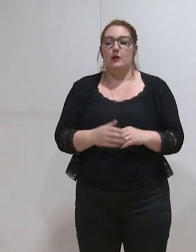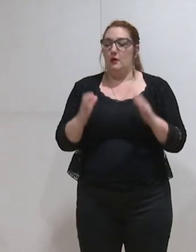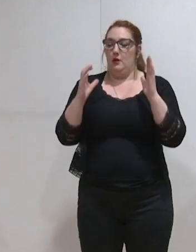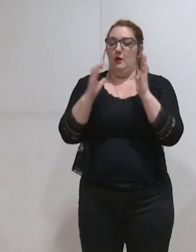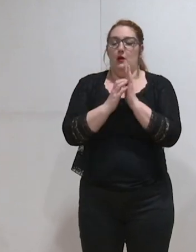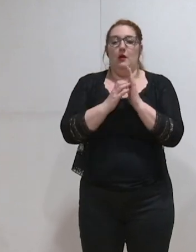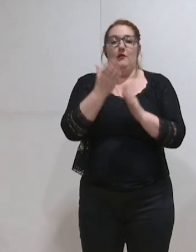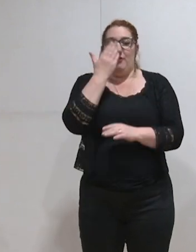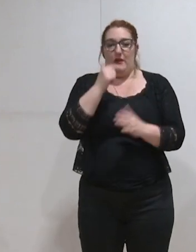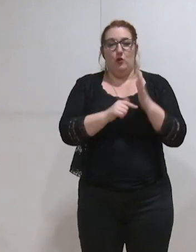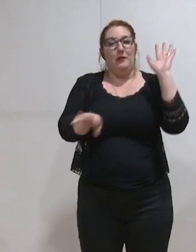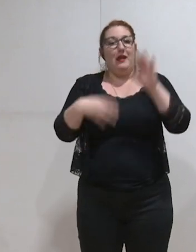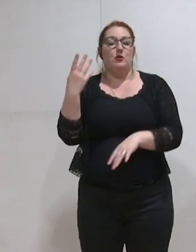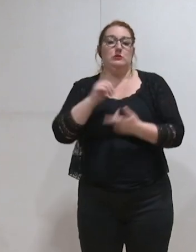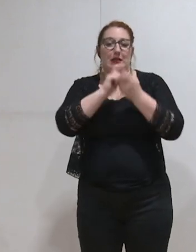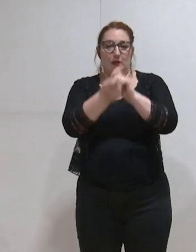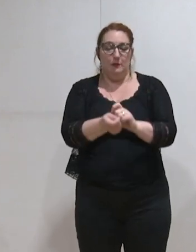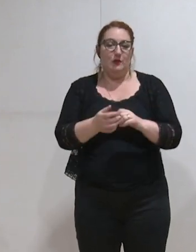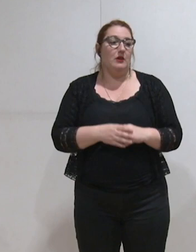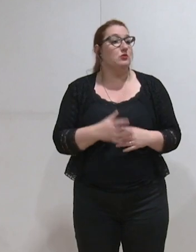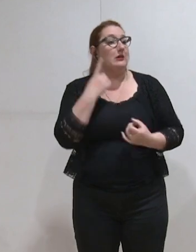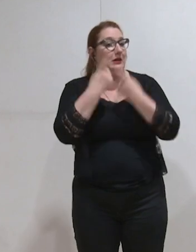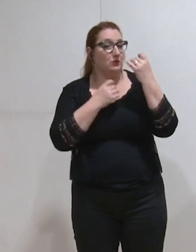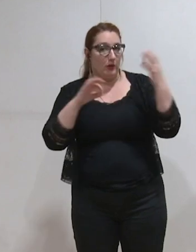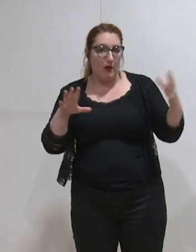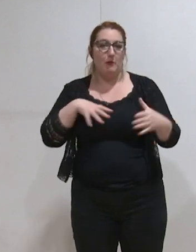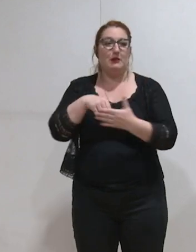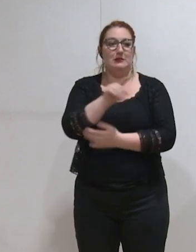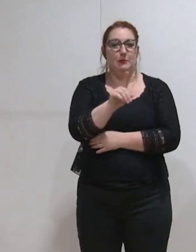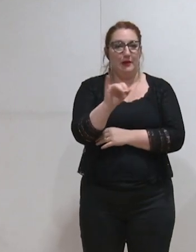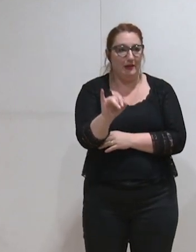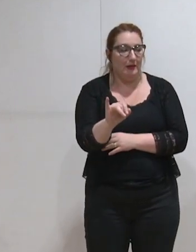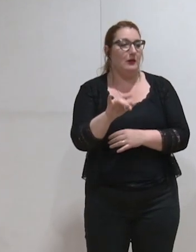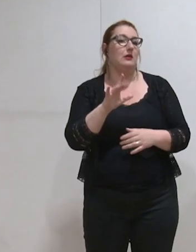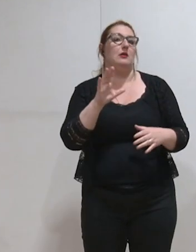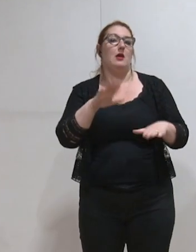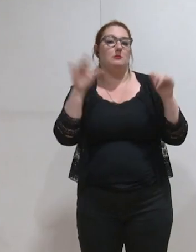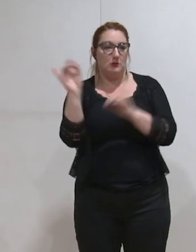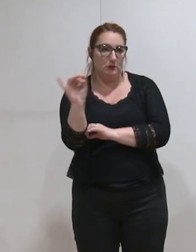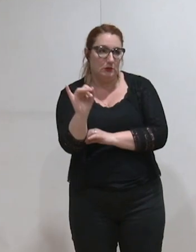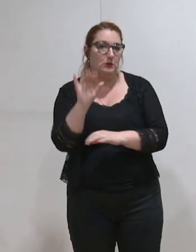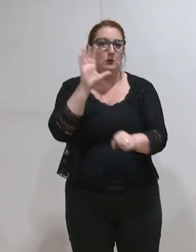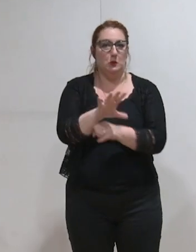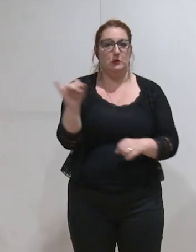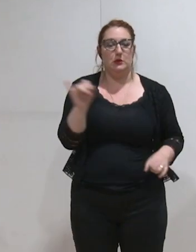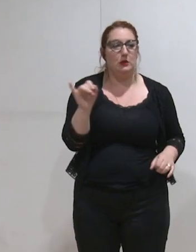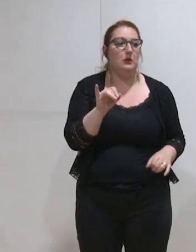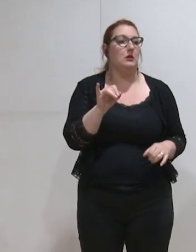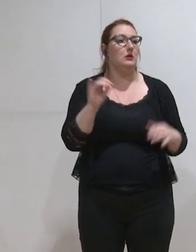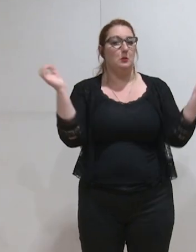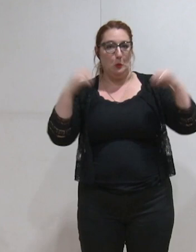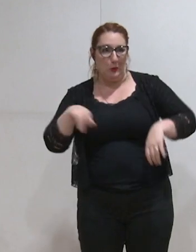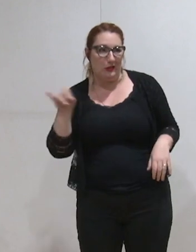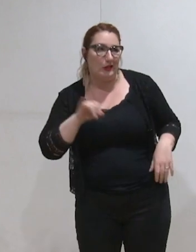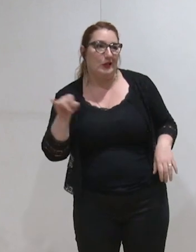2014 des questions non prend pas part au vote qui s'abstient qui est contre qui est